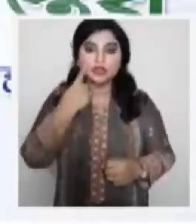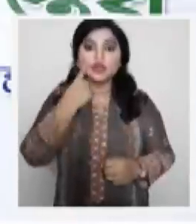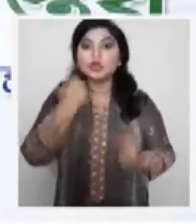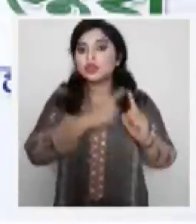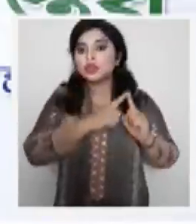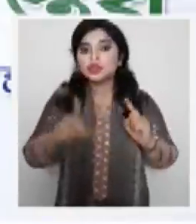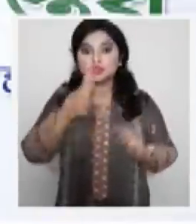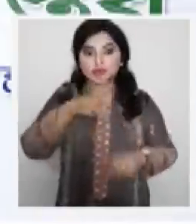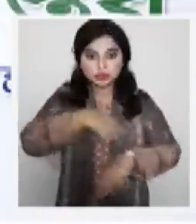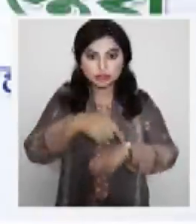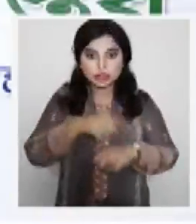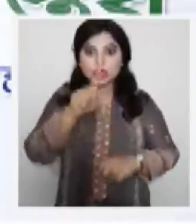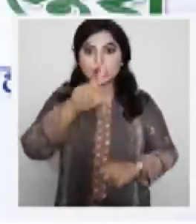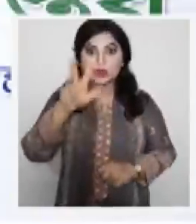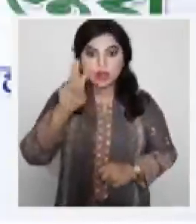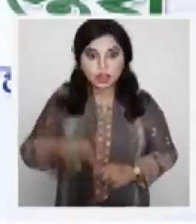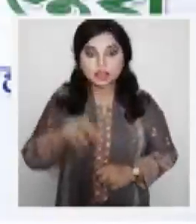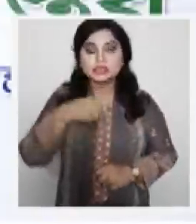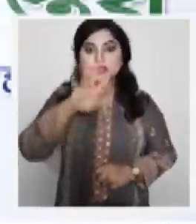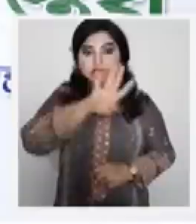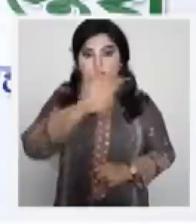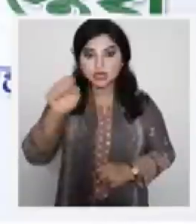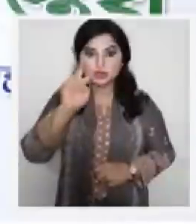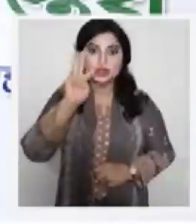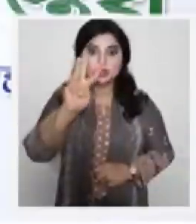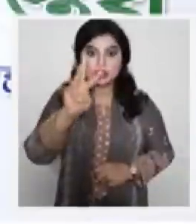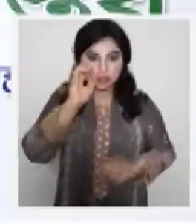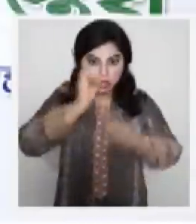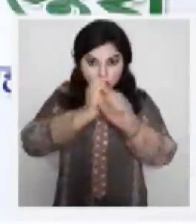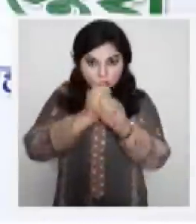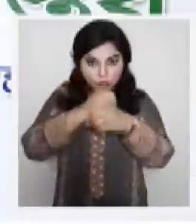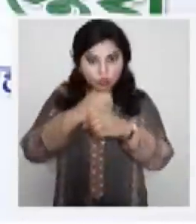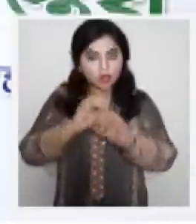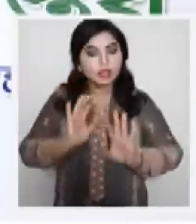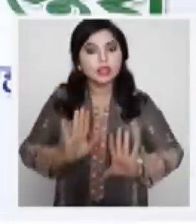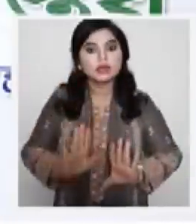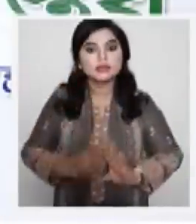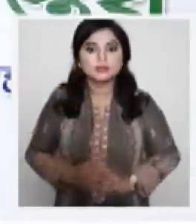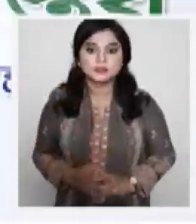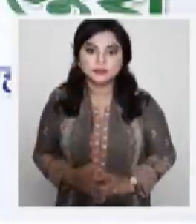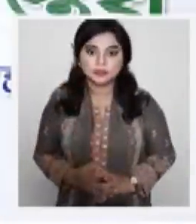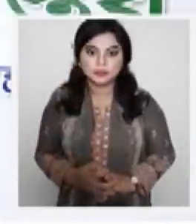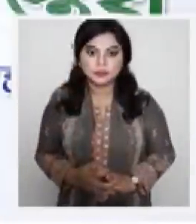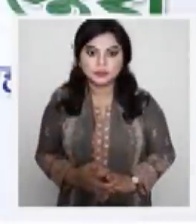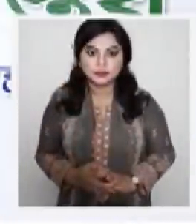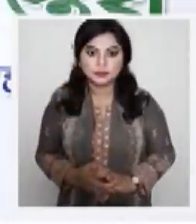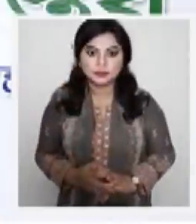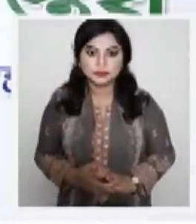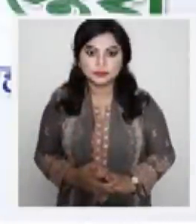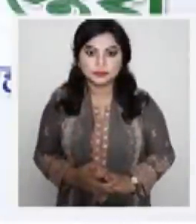61টি পরীক্ষাগারে নমুনা সংগ্রহ এবং পরীক্ষা হয়েছে। গত 24 ঘন্টায় নমুনা সংগৃহীত হয়েছে